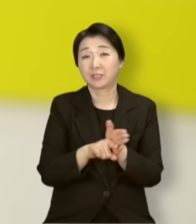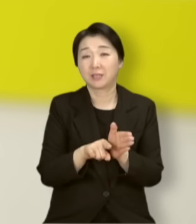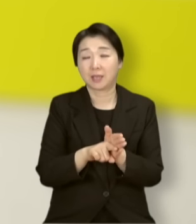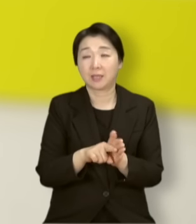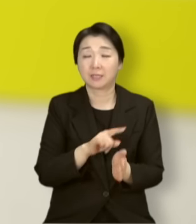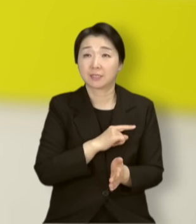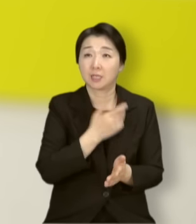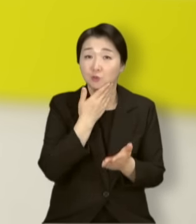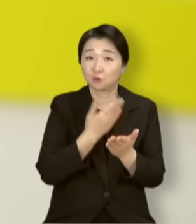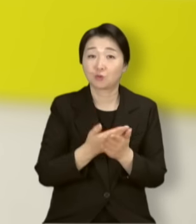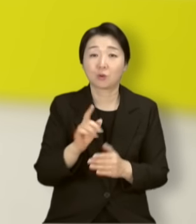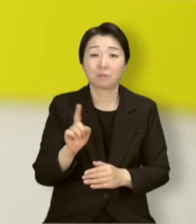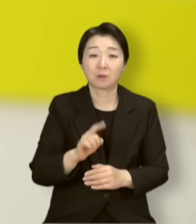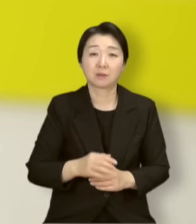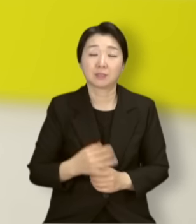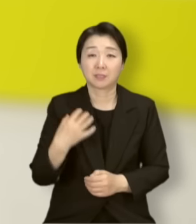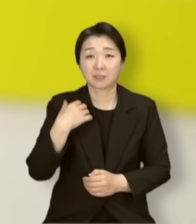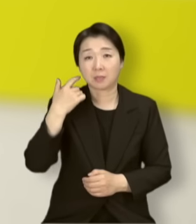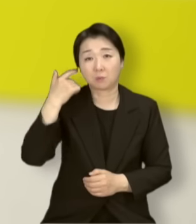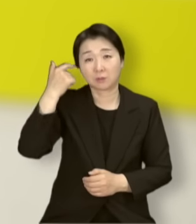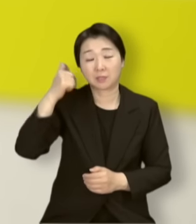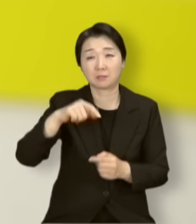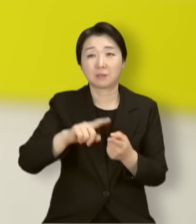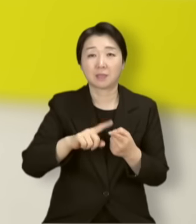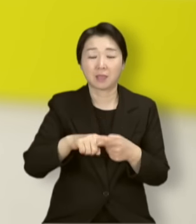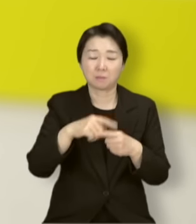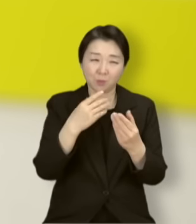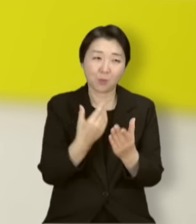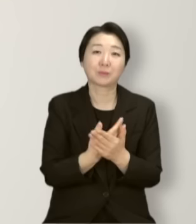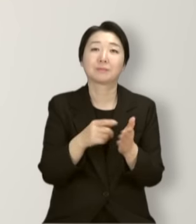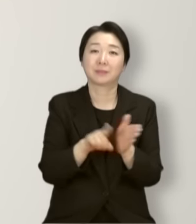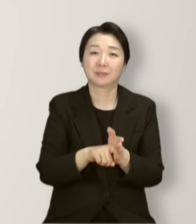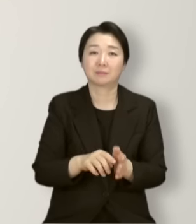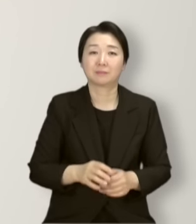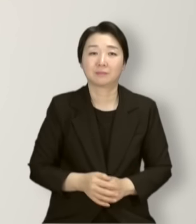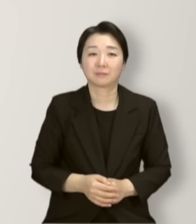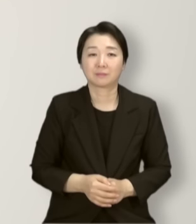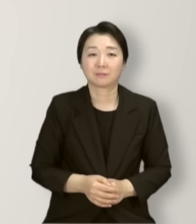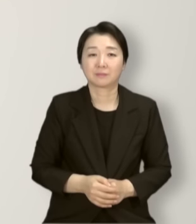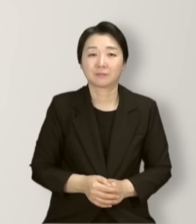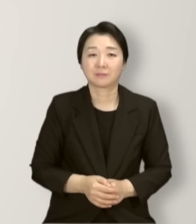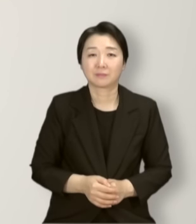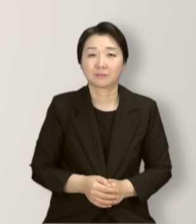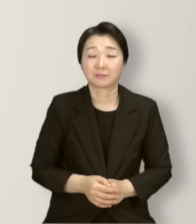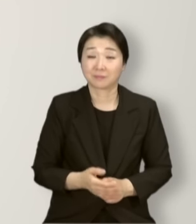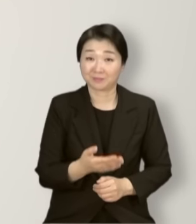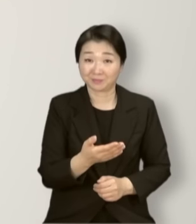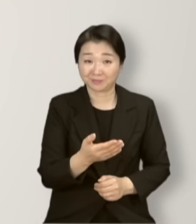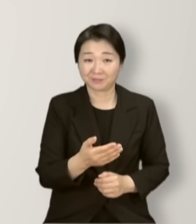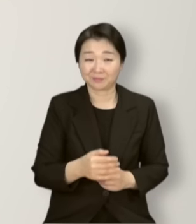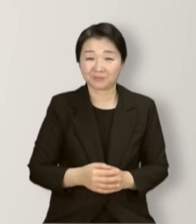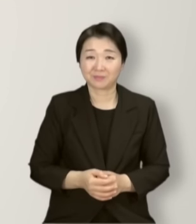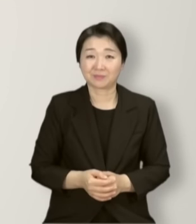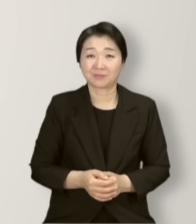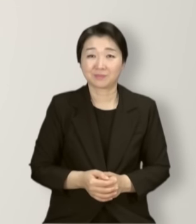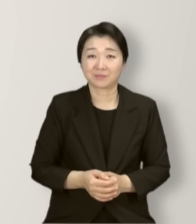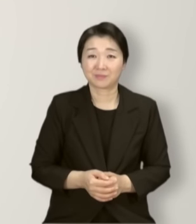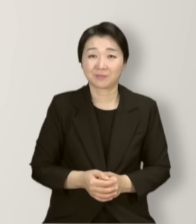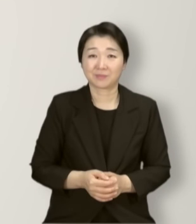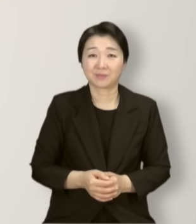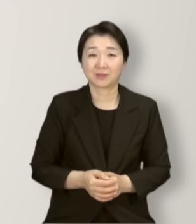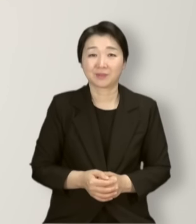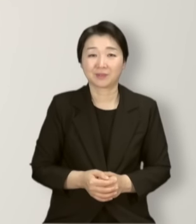제일 귀한 거는 담임 목사님에 대한 전적인 신뢰. 네. 참 총장님 지나온 시간